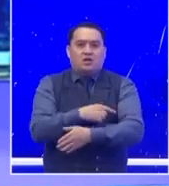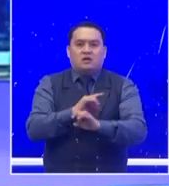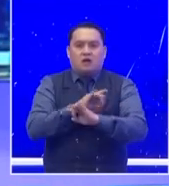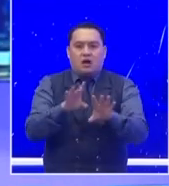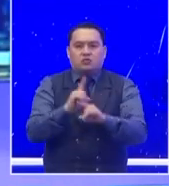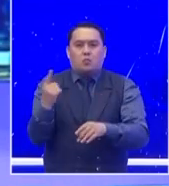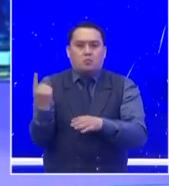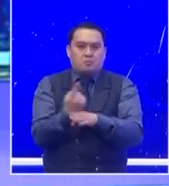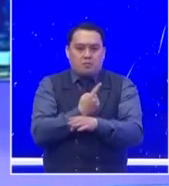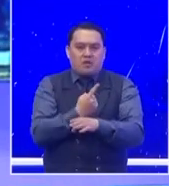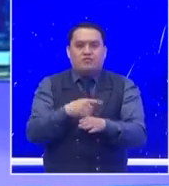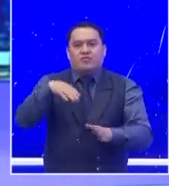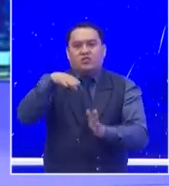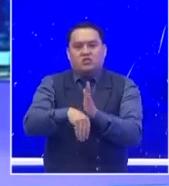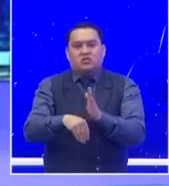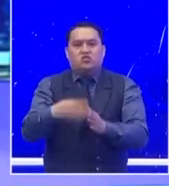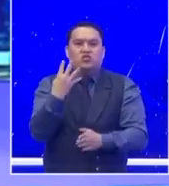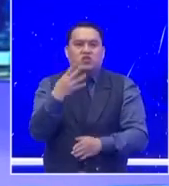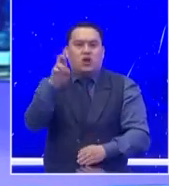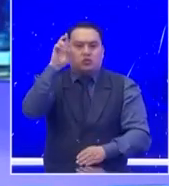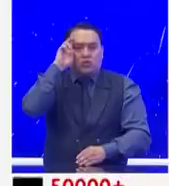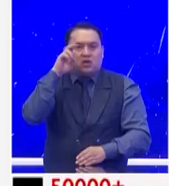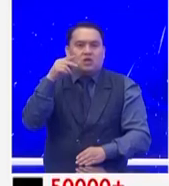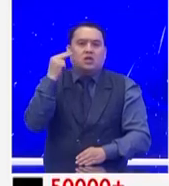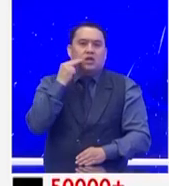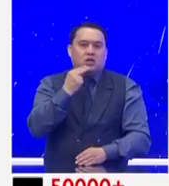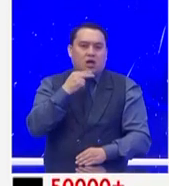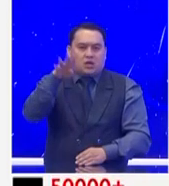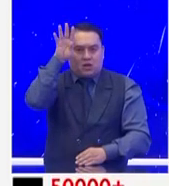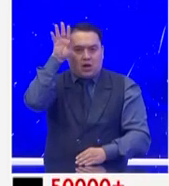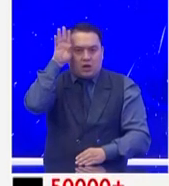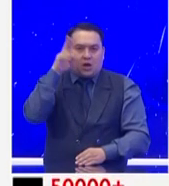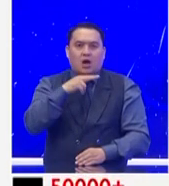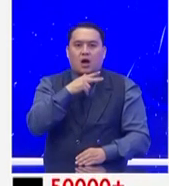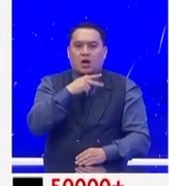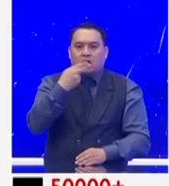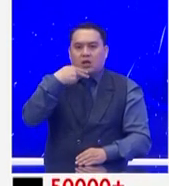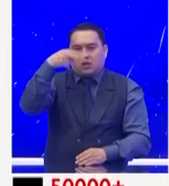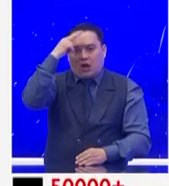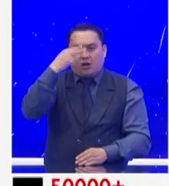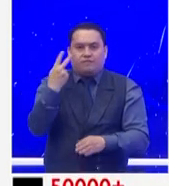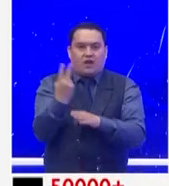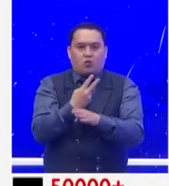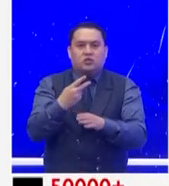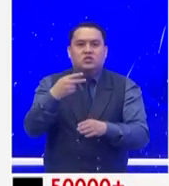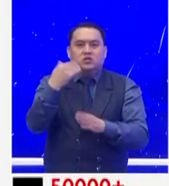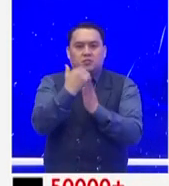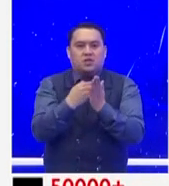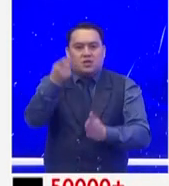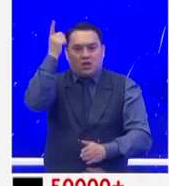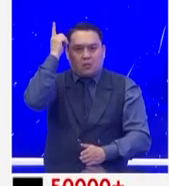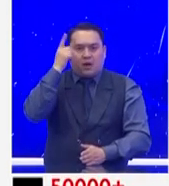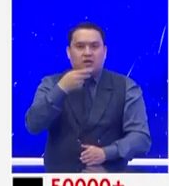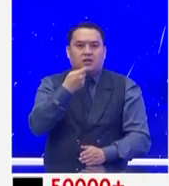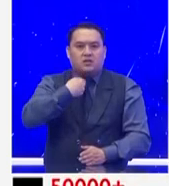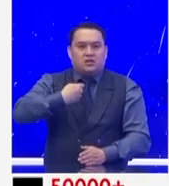Жандарбека Бекшина, в первую категорию вошли 4 страны. Это Китай, Иран, Южная Корея и Италия. Вторые в списке – Германия и